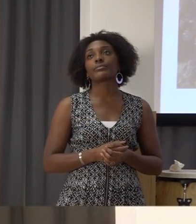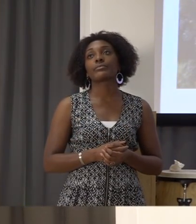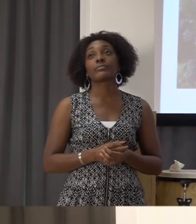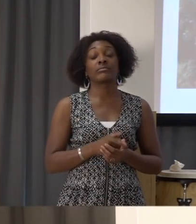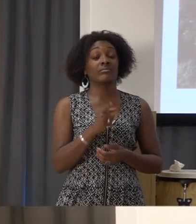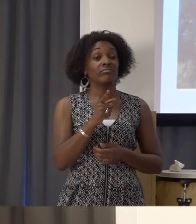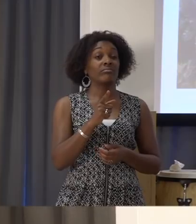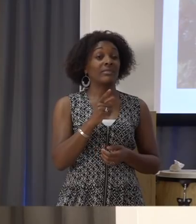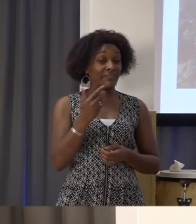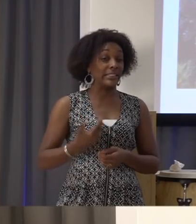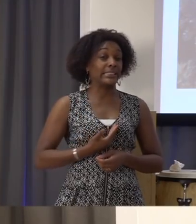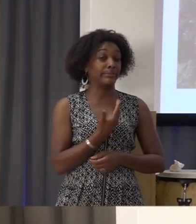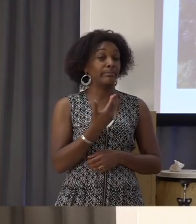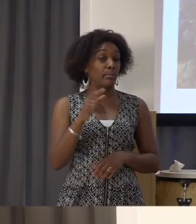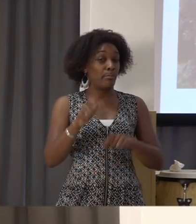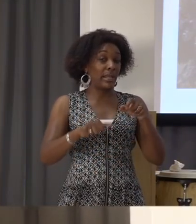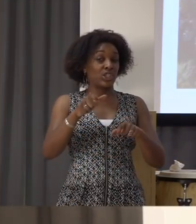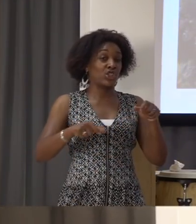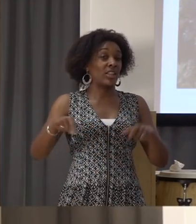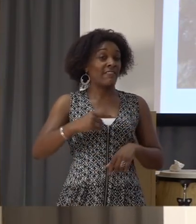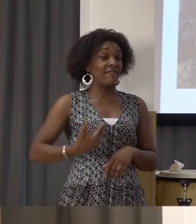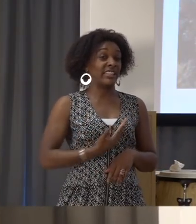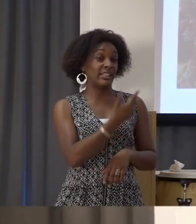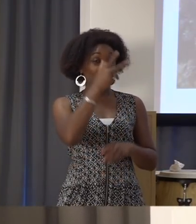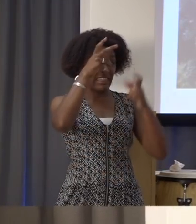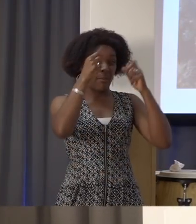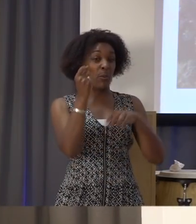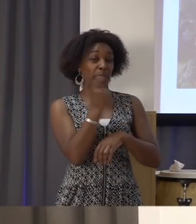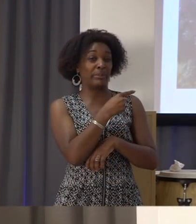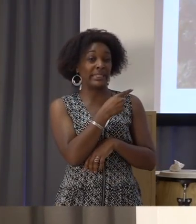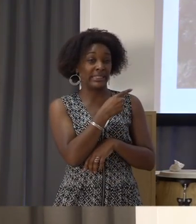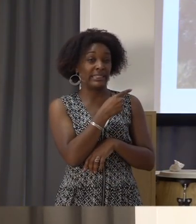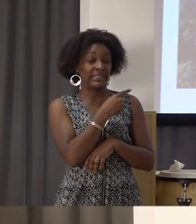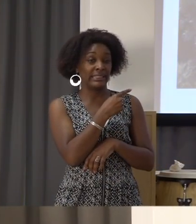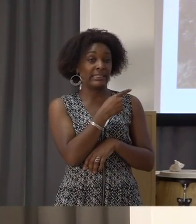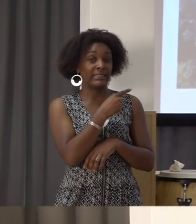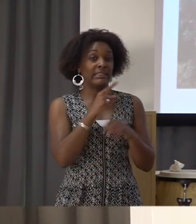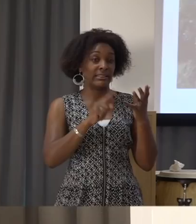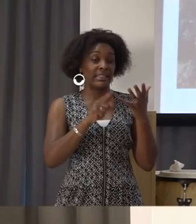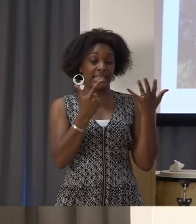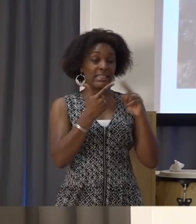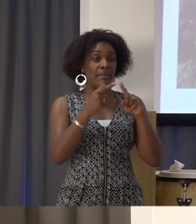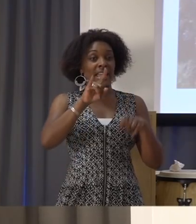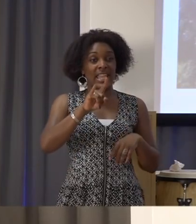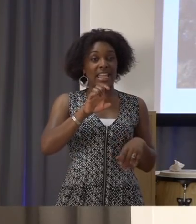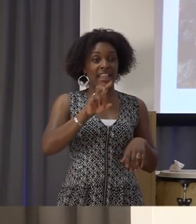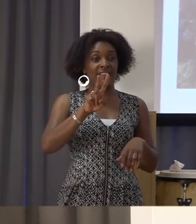Les victimes de cette divinité ne possèdent